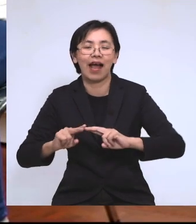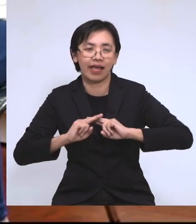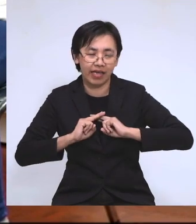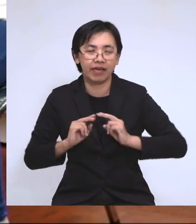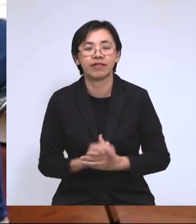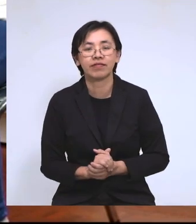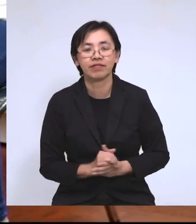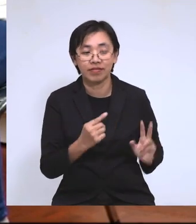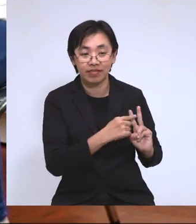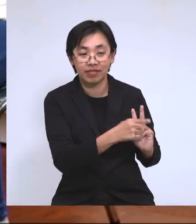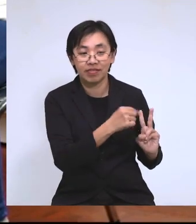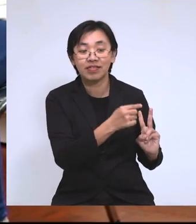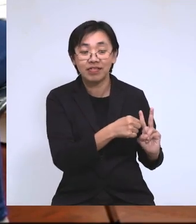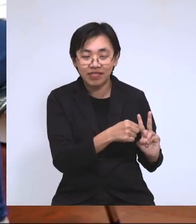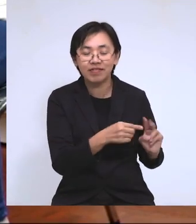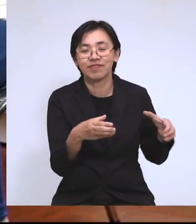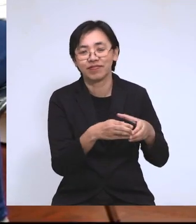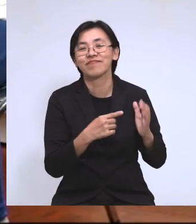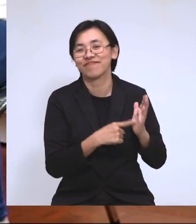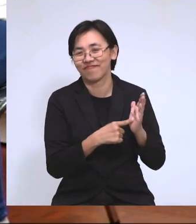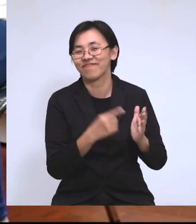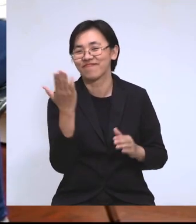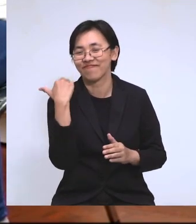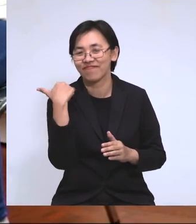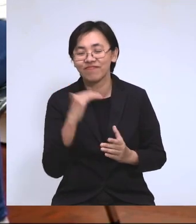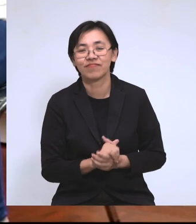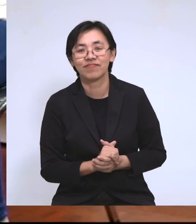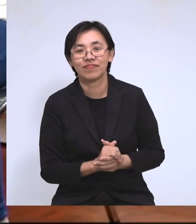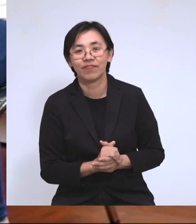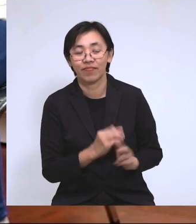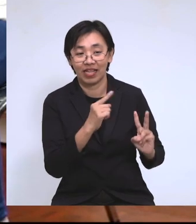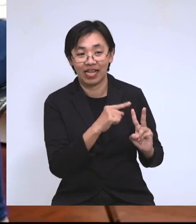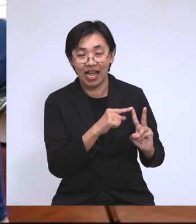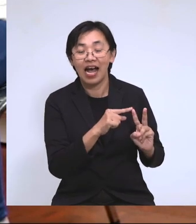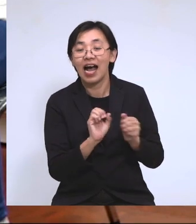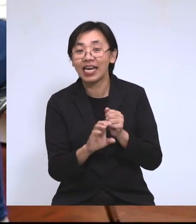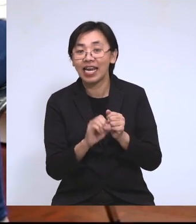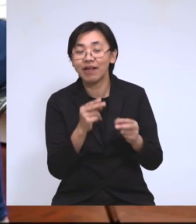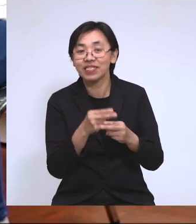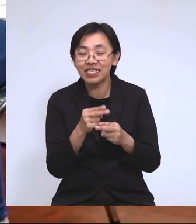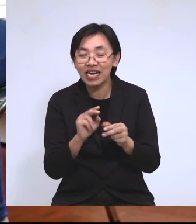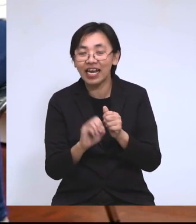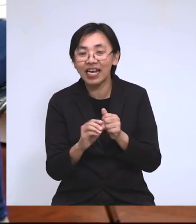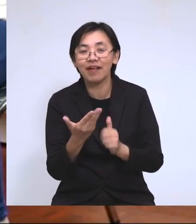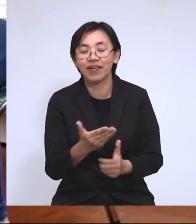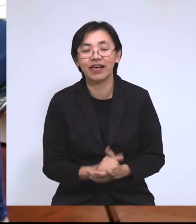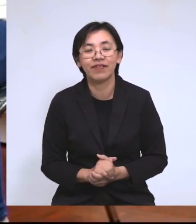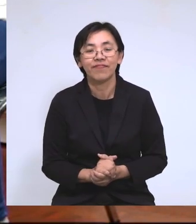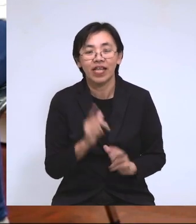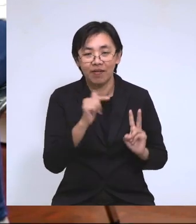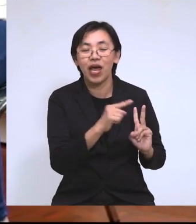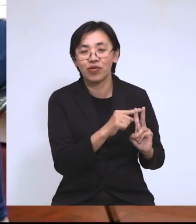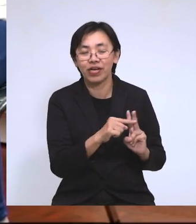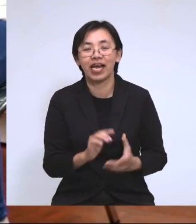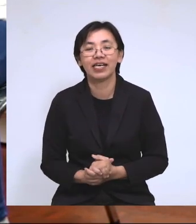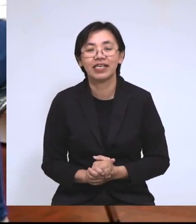เห็นว่าก็เลยพี่มอสกับคุณแม่เนี่ยก็เลยช่วยมาเป็นกลุ่มตัวอย่างให้คุณน้ำหวานในตอนนั้นเดี๋ยวคุณน้ำหวานจะให้พี่มอสแนะนำตัวกับคนฟังทางบ้านด้ว